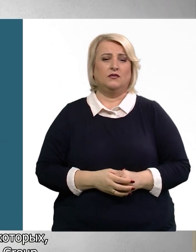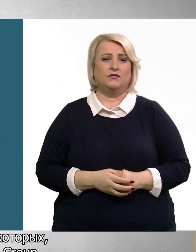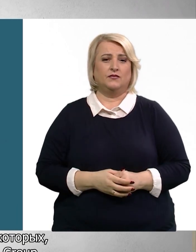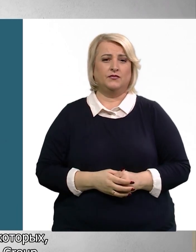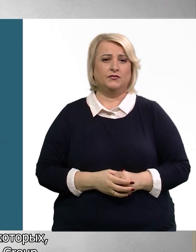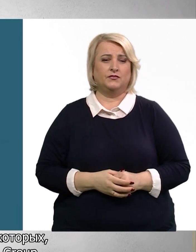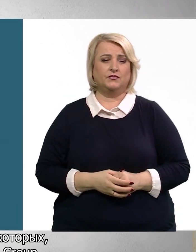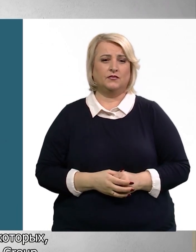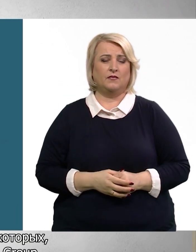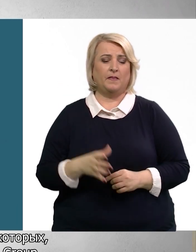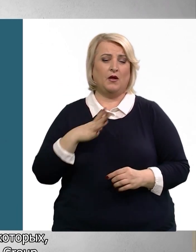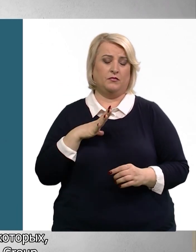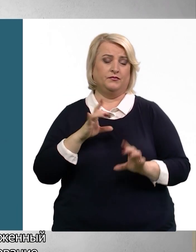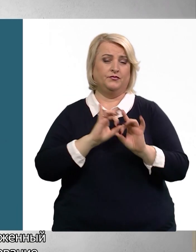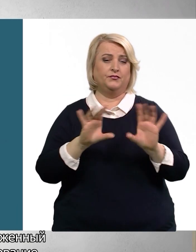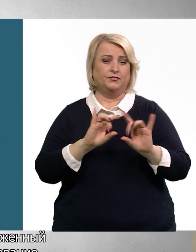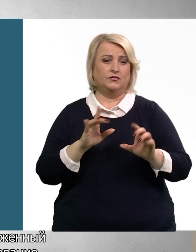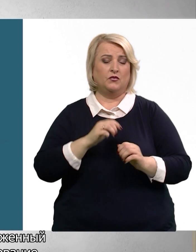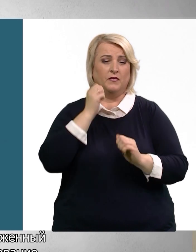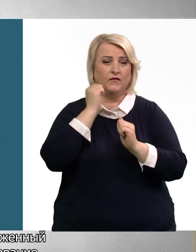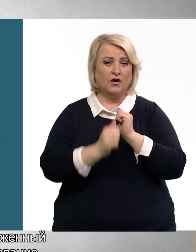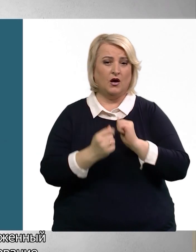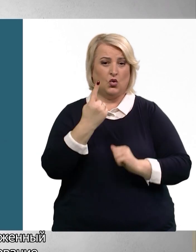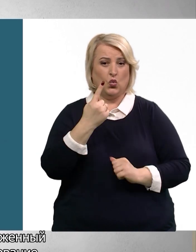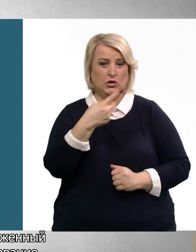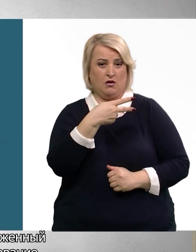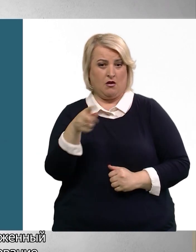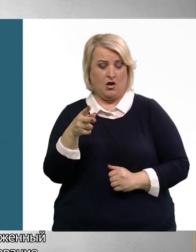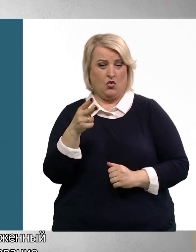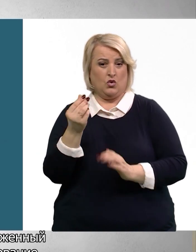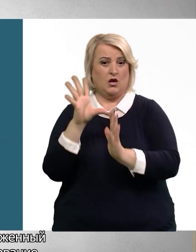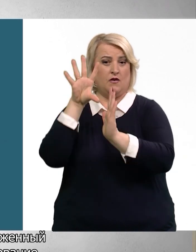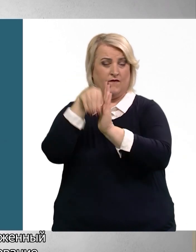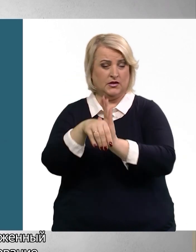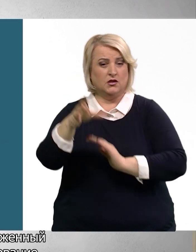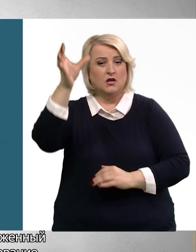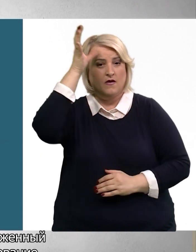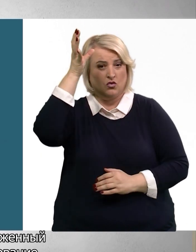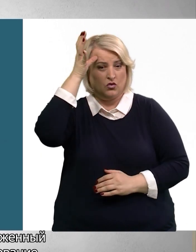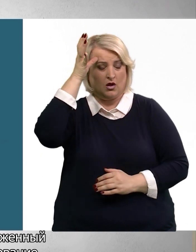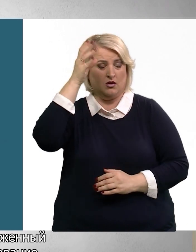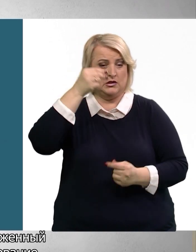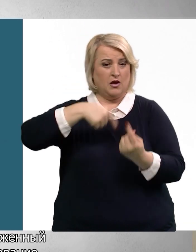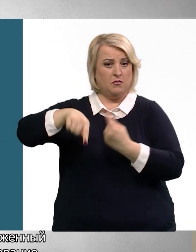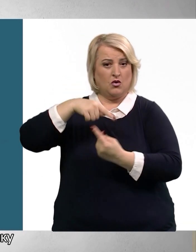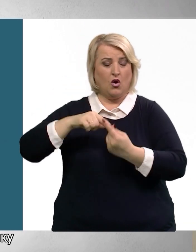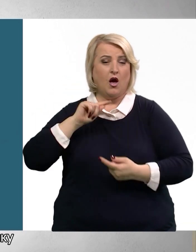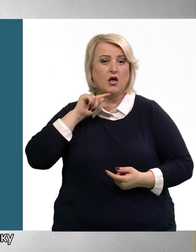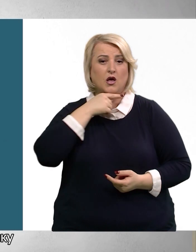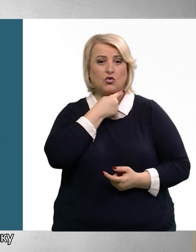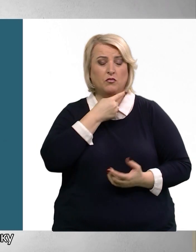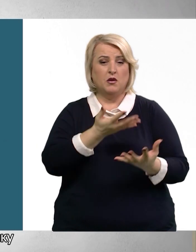studiu de la Boston Consulting Group a spus că pentru fiecare un euro investit în educația